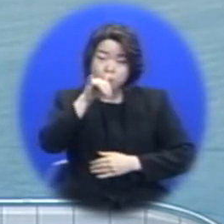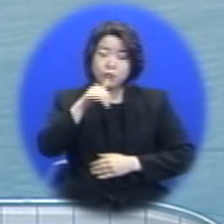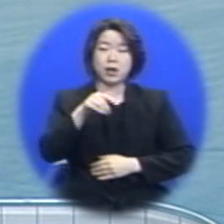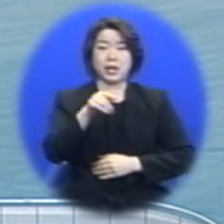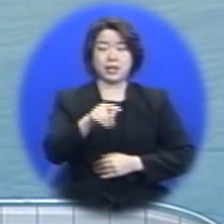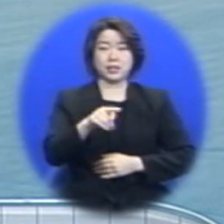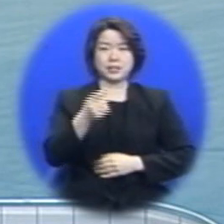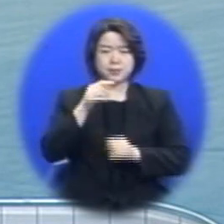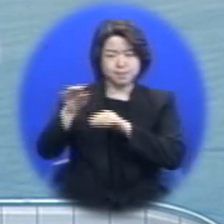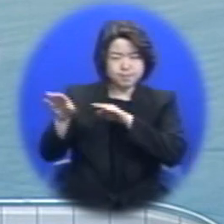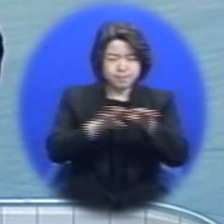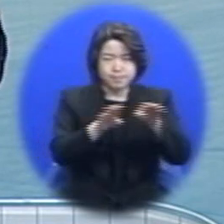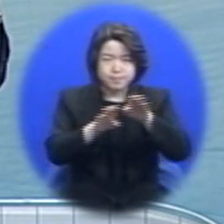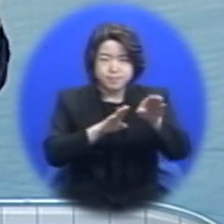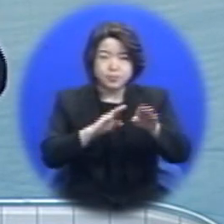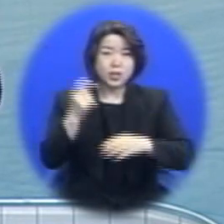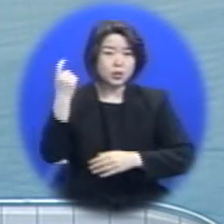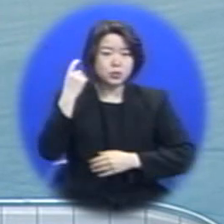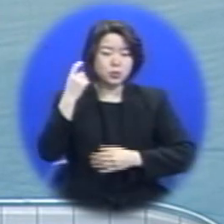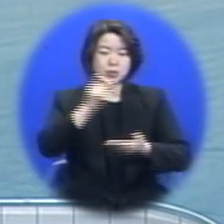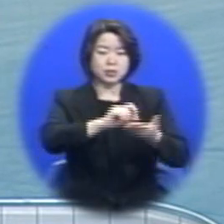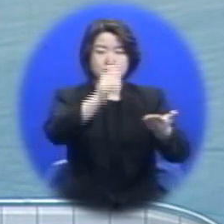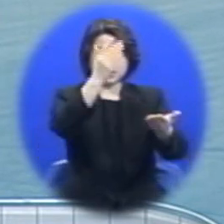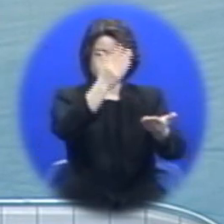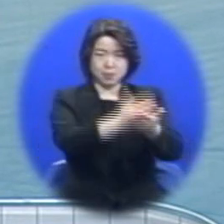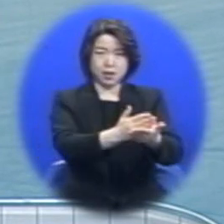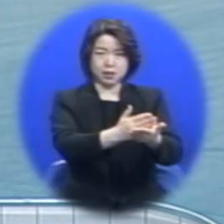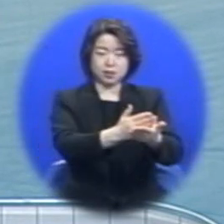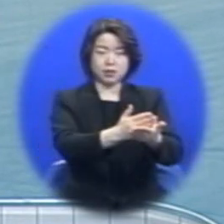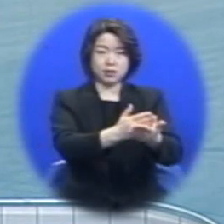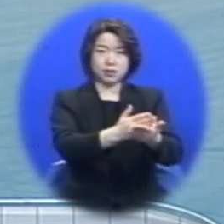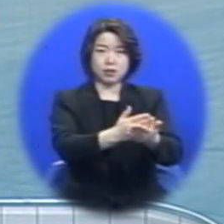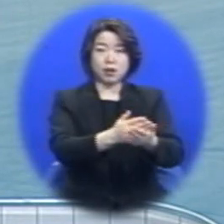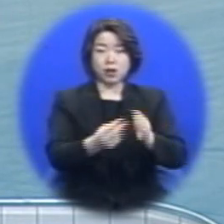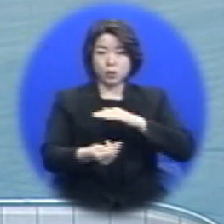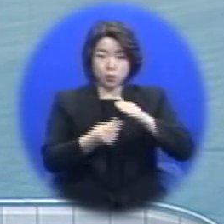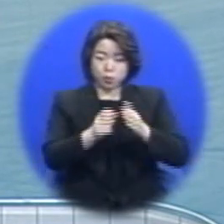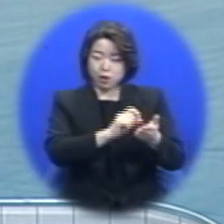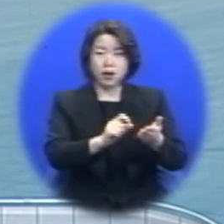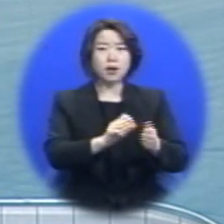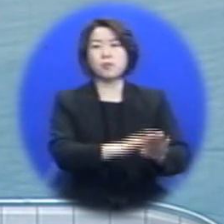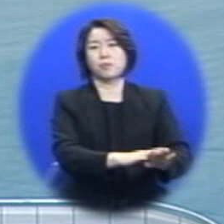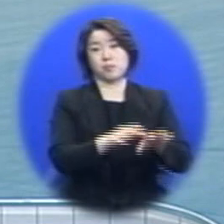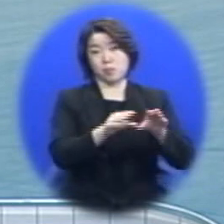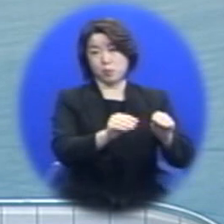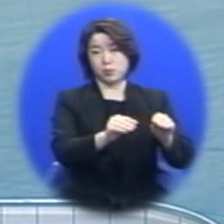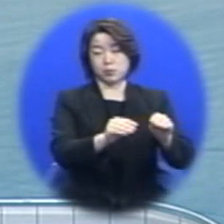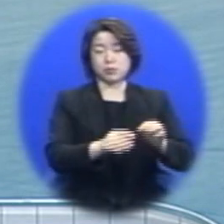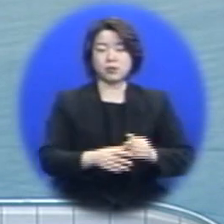그 천둥 소리를 기록하지 마라 하셔서 요한이 그걸 기록하지 않았습니다.